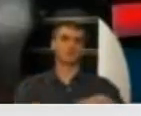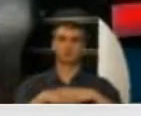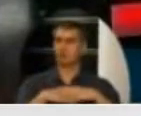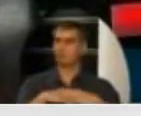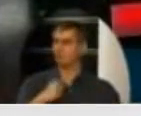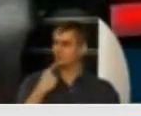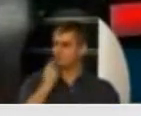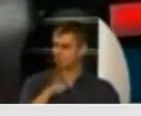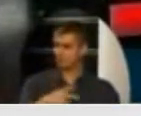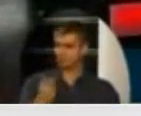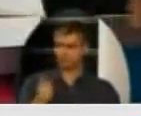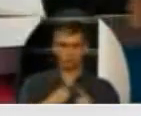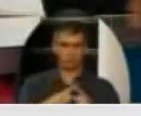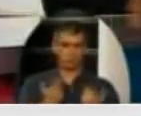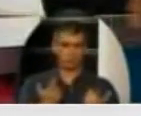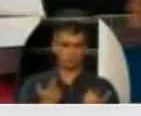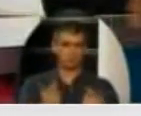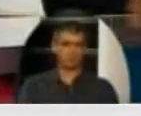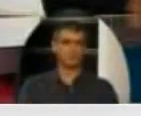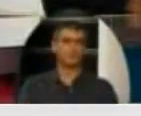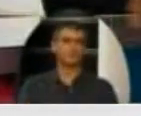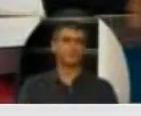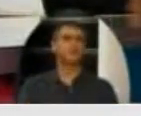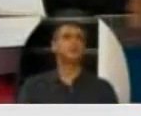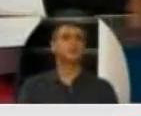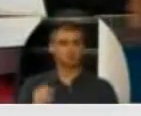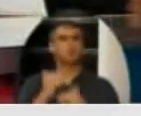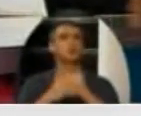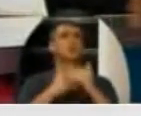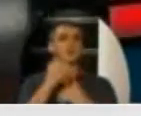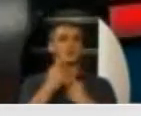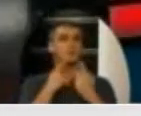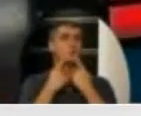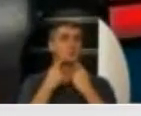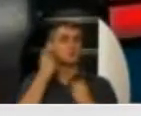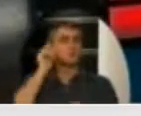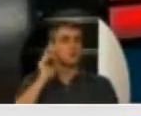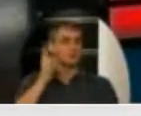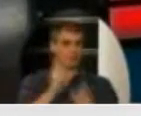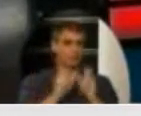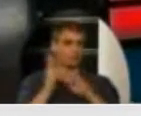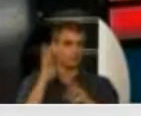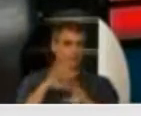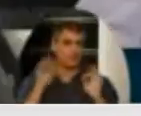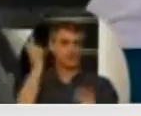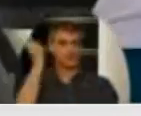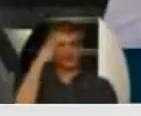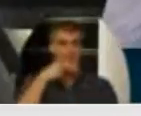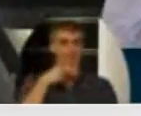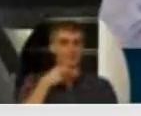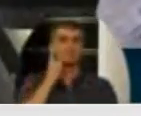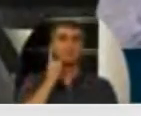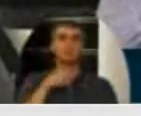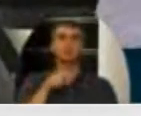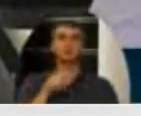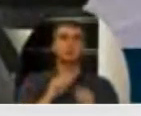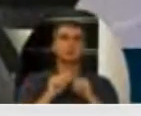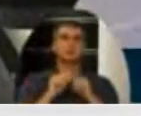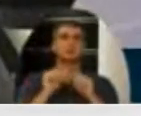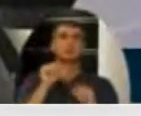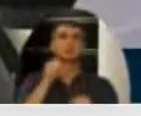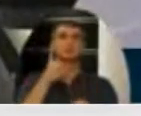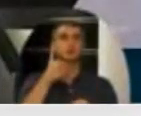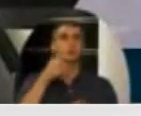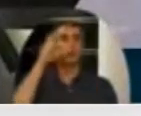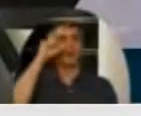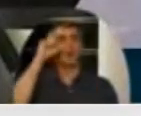אמרת שיש פה איזה קליק במסע ומתן, מה זה אומר? לא קליק, יש התקדמות במסע ומתן. אני לא יודע אם אנשים מתחילים להבין את זה, אבל יש פה סימנים ראשונים